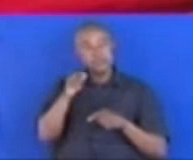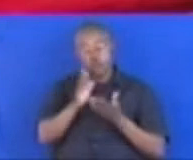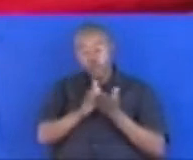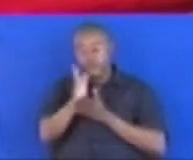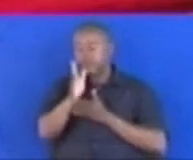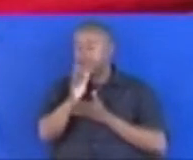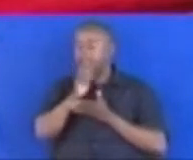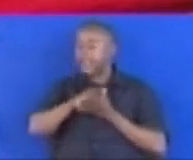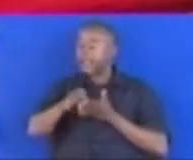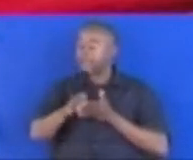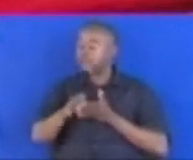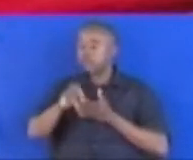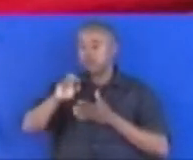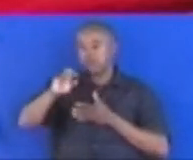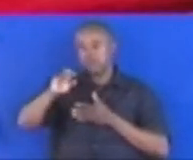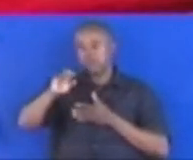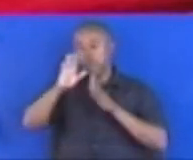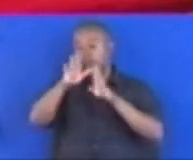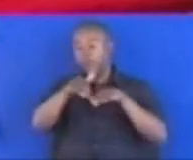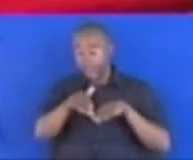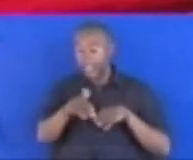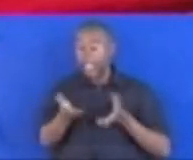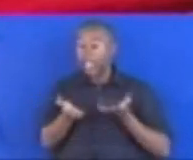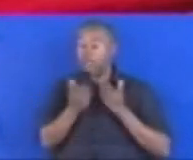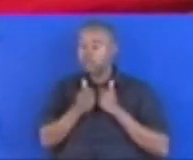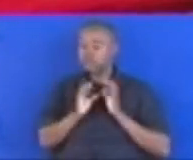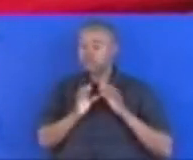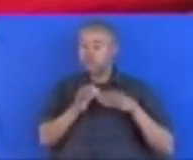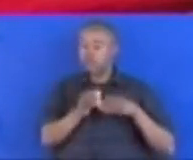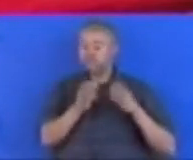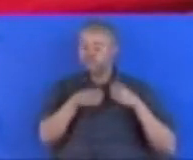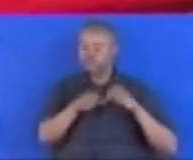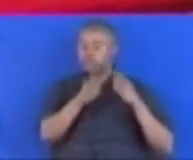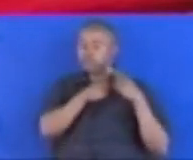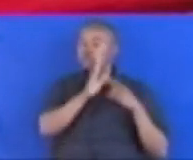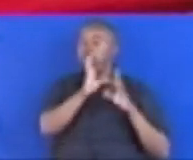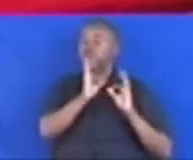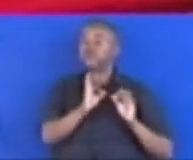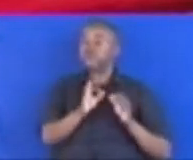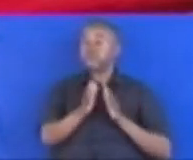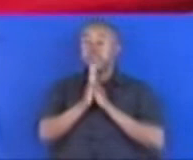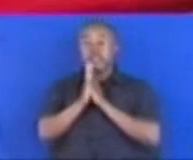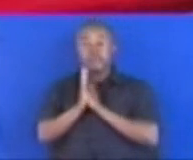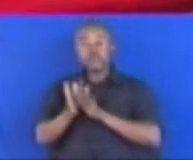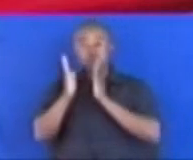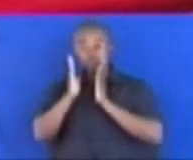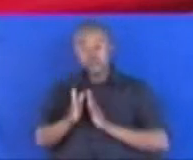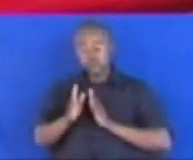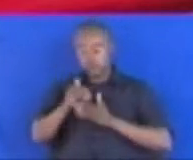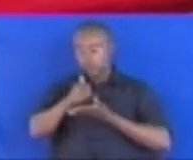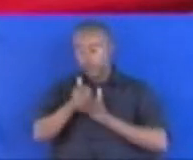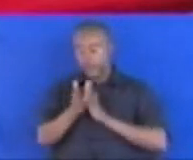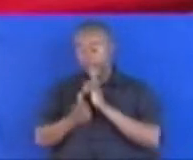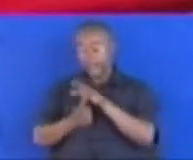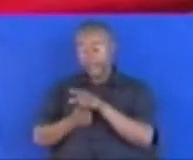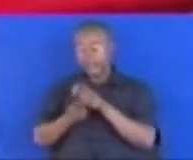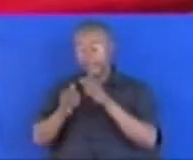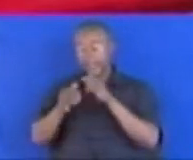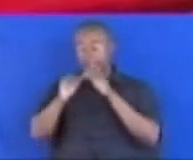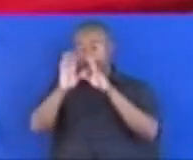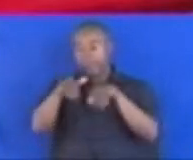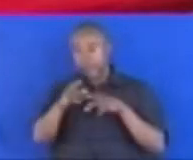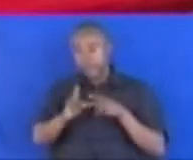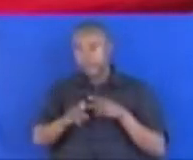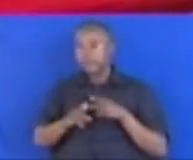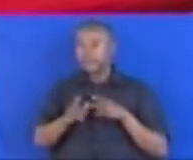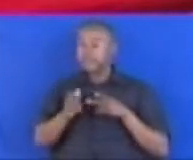Kigaigai kwa kuiwezesha kamati kutekeleza majukumu yake vyema. Pamoja naye namshukuru mkurugenzi wa idara ya kamati ya bunge Athmani Huseni na mkurugenzi msaidizi